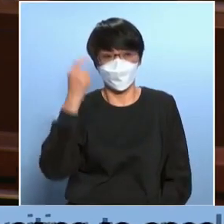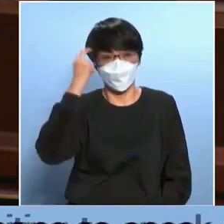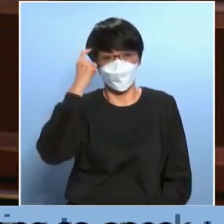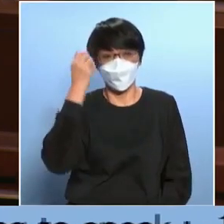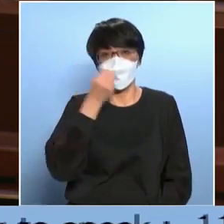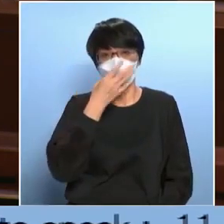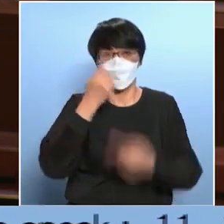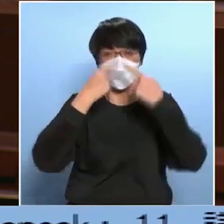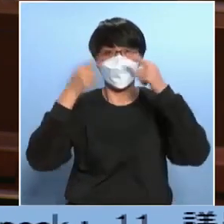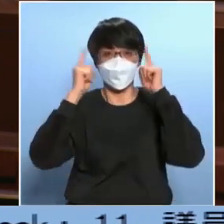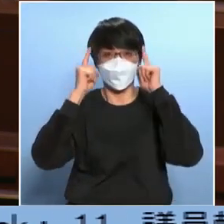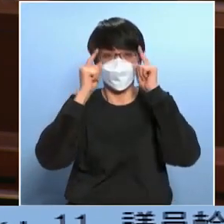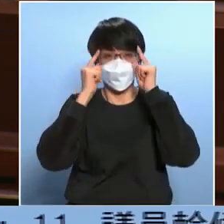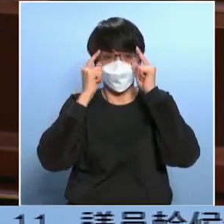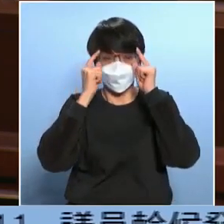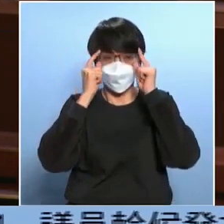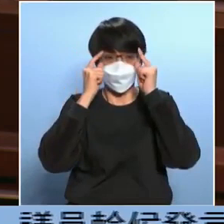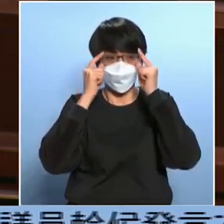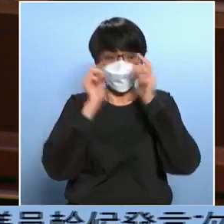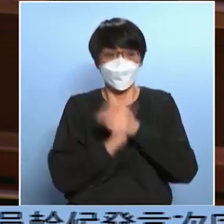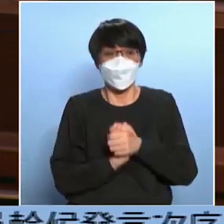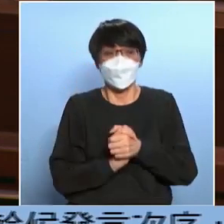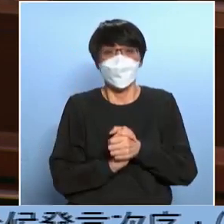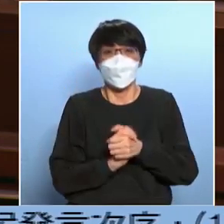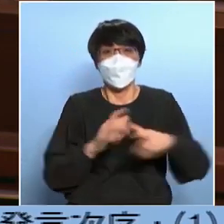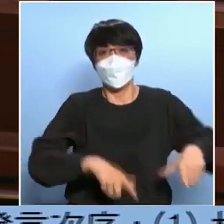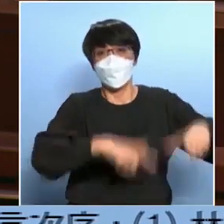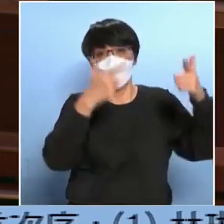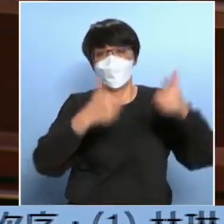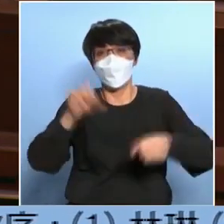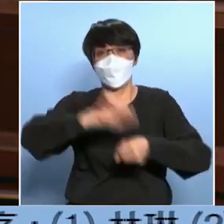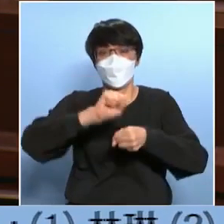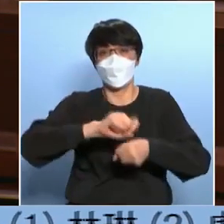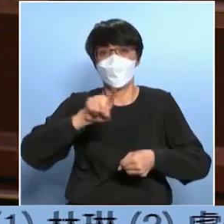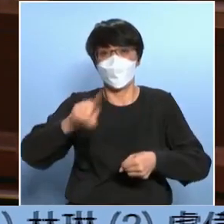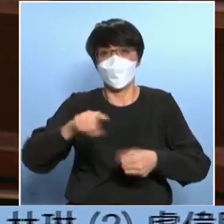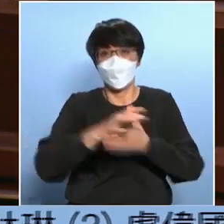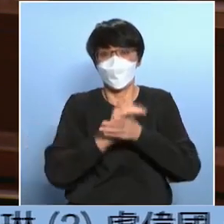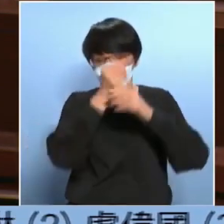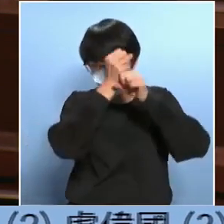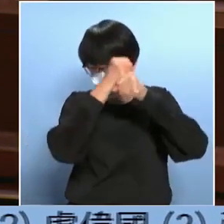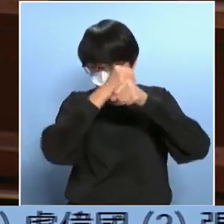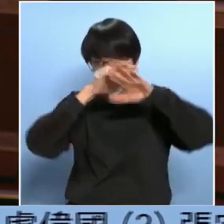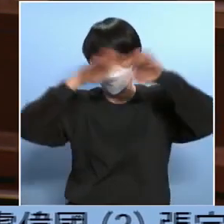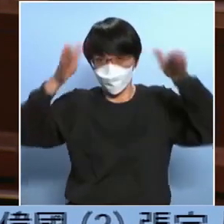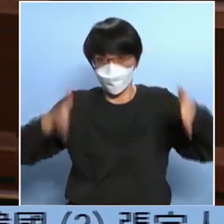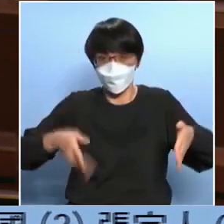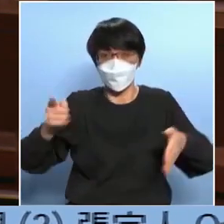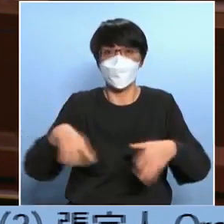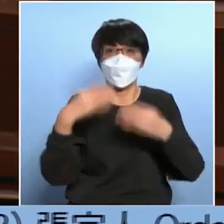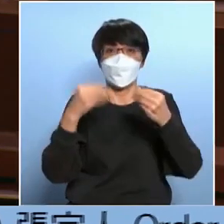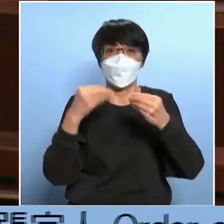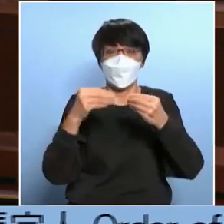大的醫學院要在薄扶林興建多一個實驗室和教學的設施，它